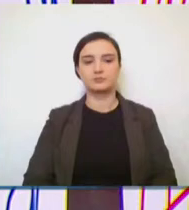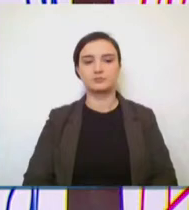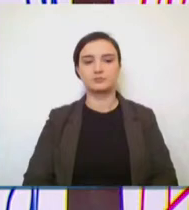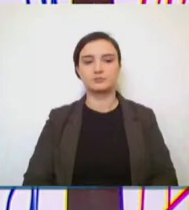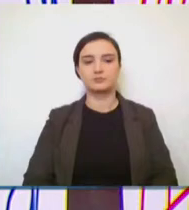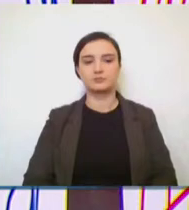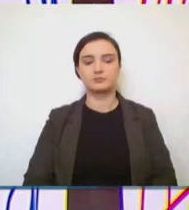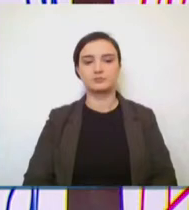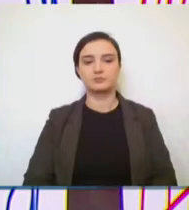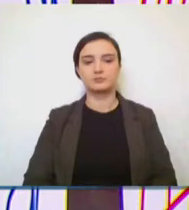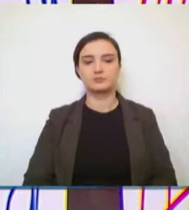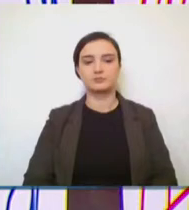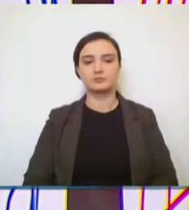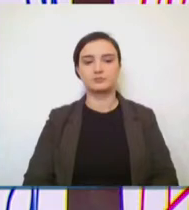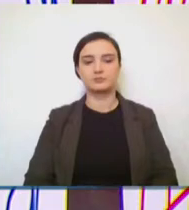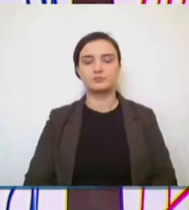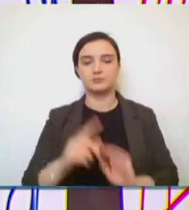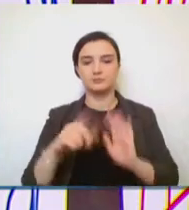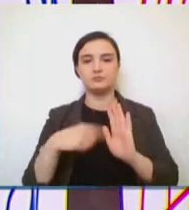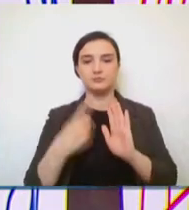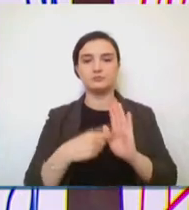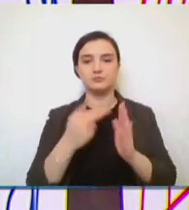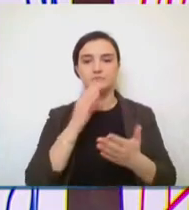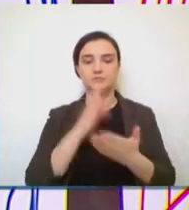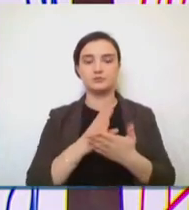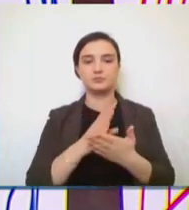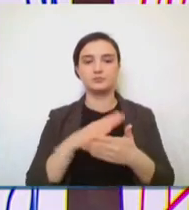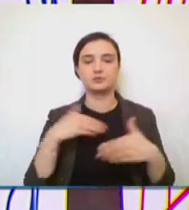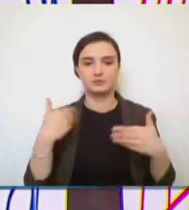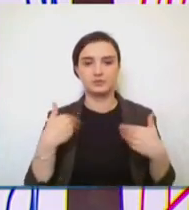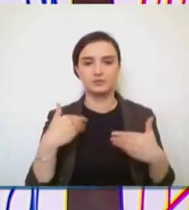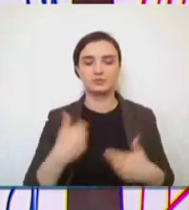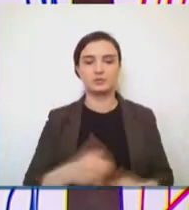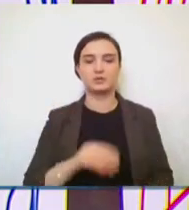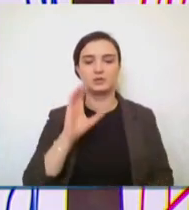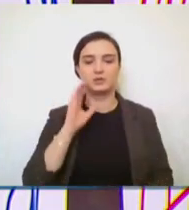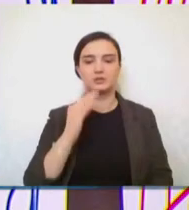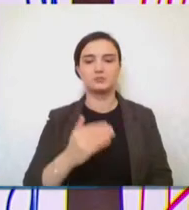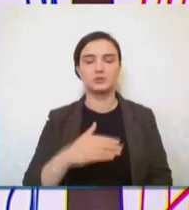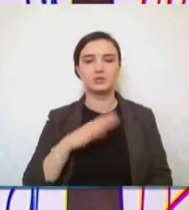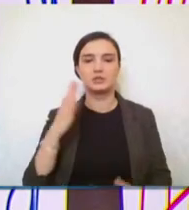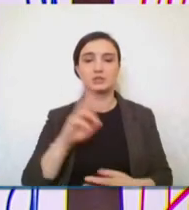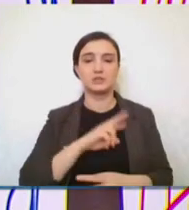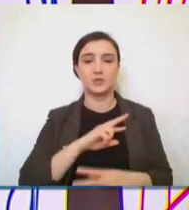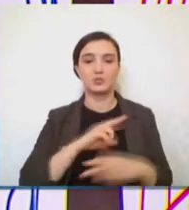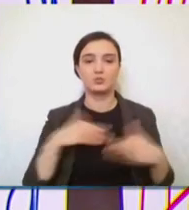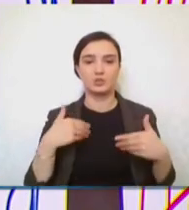მაყურებელს დასით შეკითხვა ეთერში ხარ? ანა გამარჯობა, დიდი სიყვარულით მოგესალმებით. მადლობა.